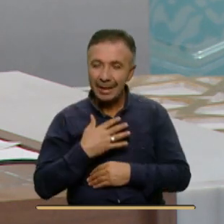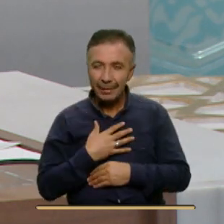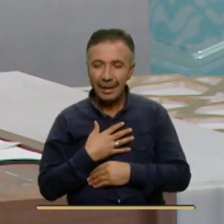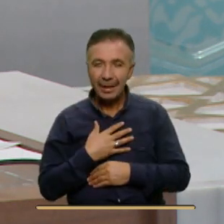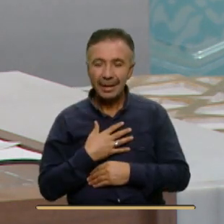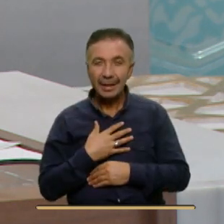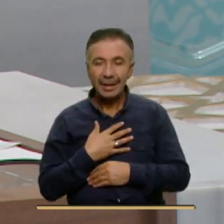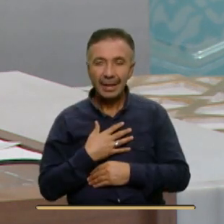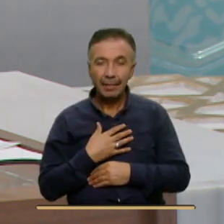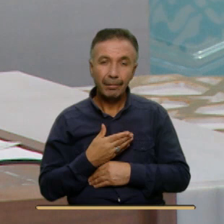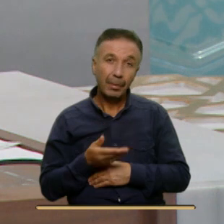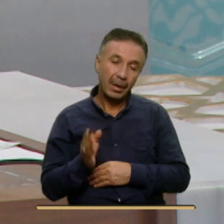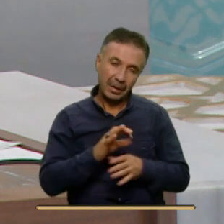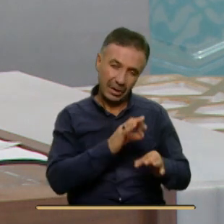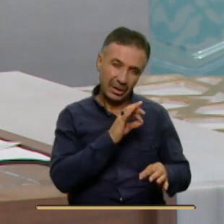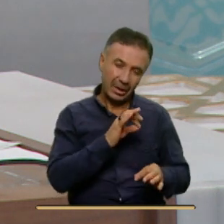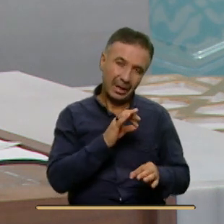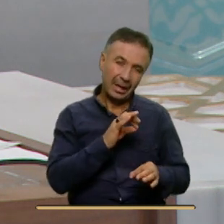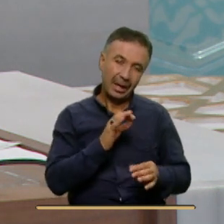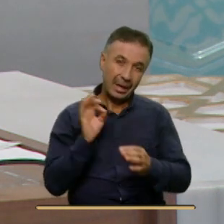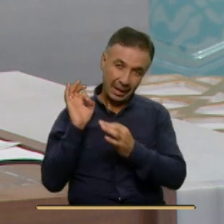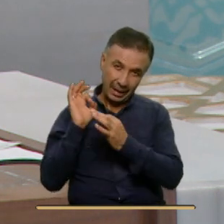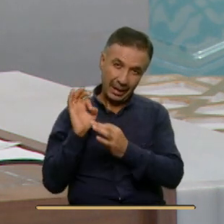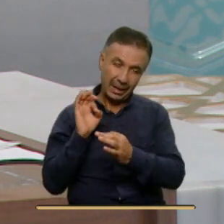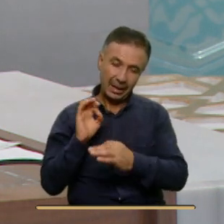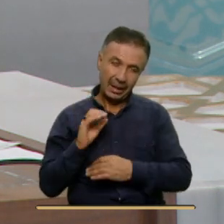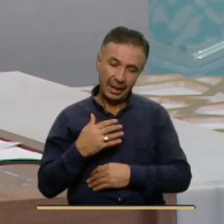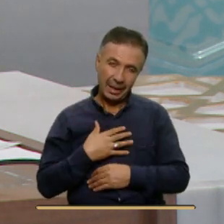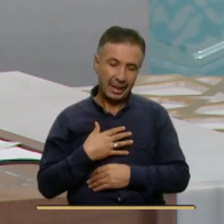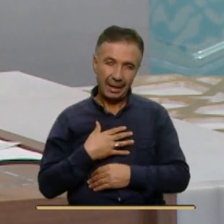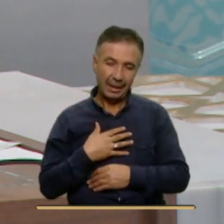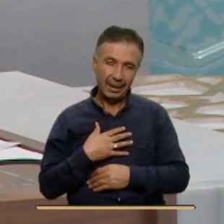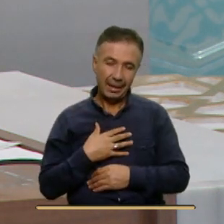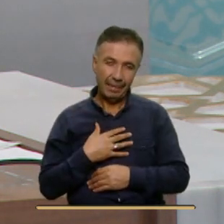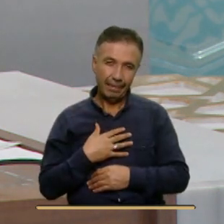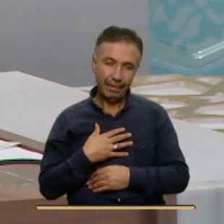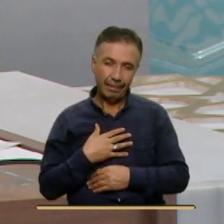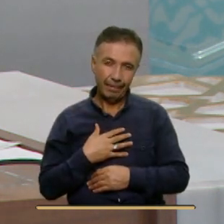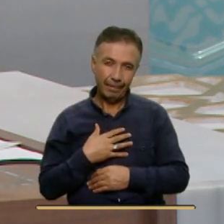ötekiyle ilişkimizi dindarlık olarak görür. Dindarlık nedir?